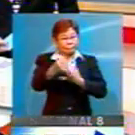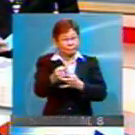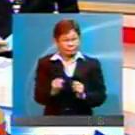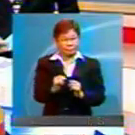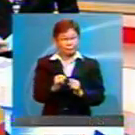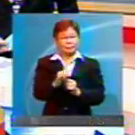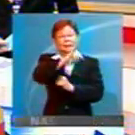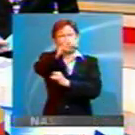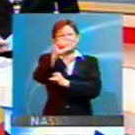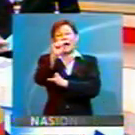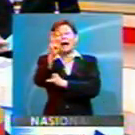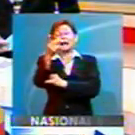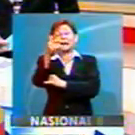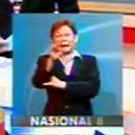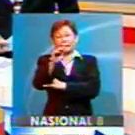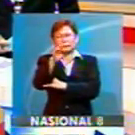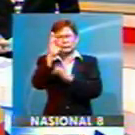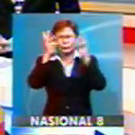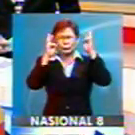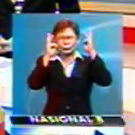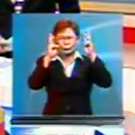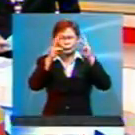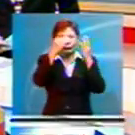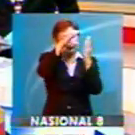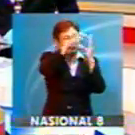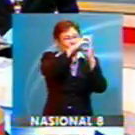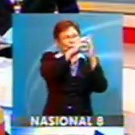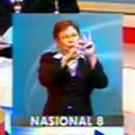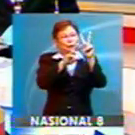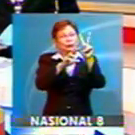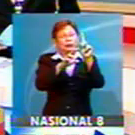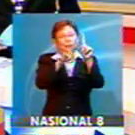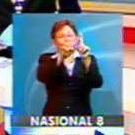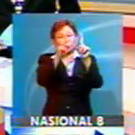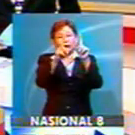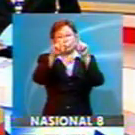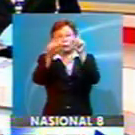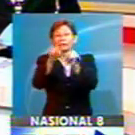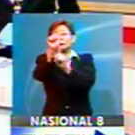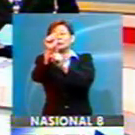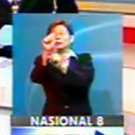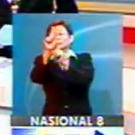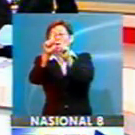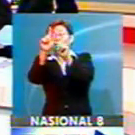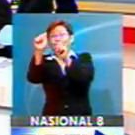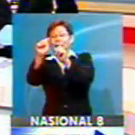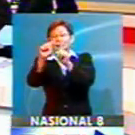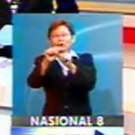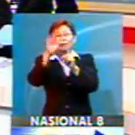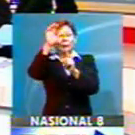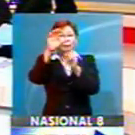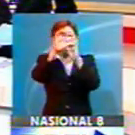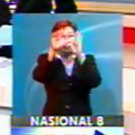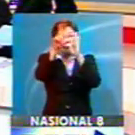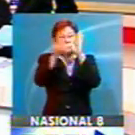Jabatan Kemajuan Islam Malaysia JAKIM khuatir sekiranya artikel 121-1A Perlembagaan Persekutuan tidak dipatuhi, ia